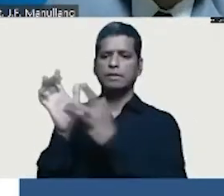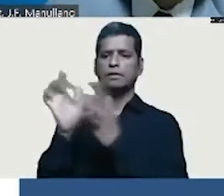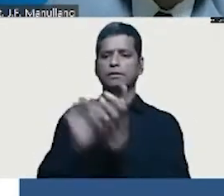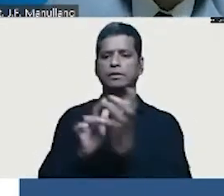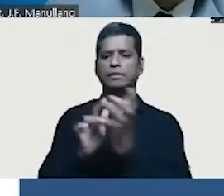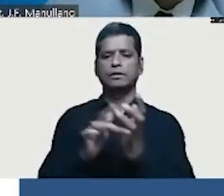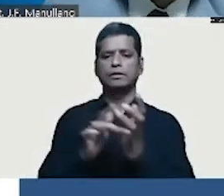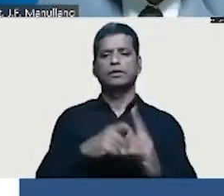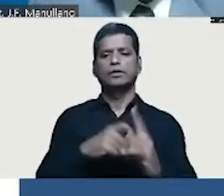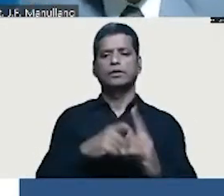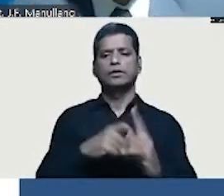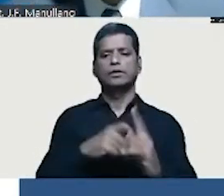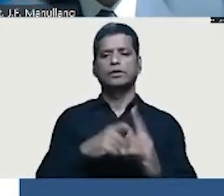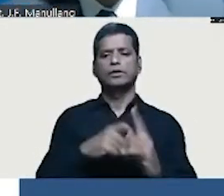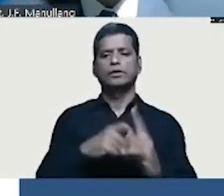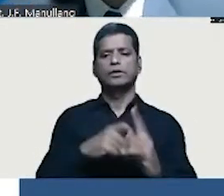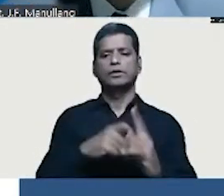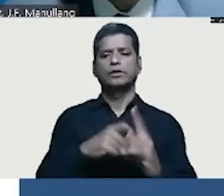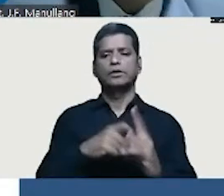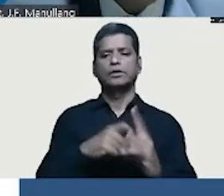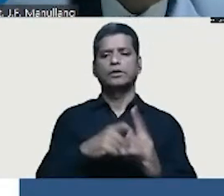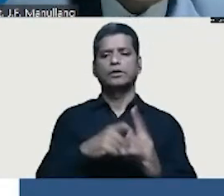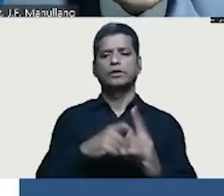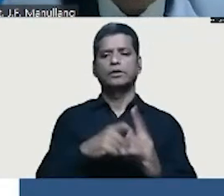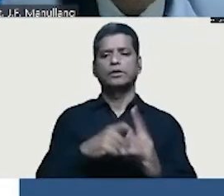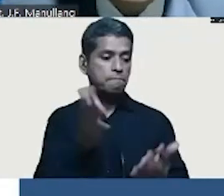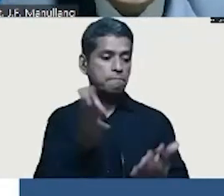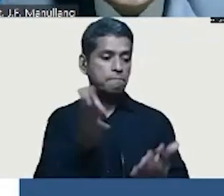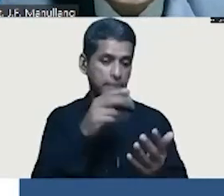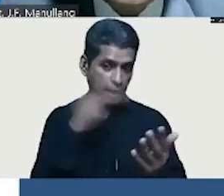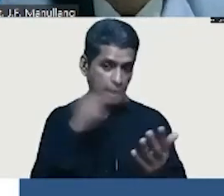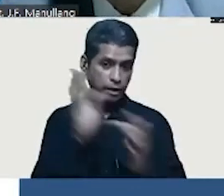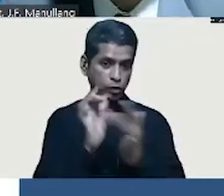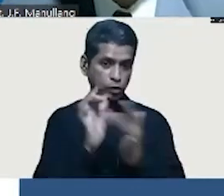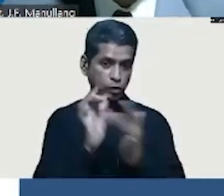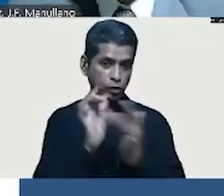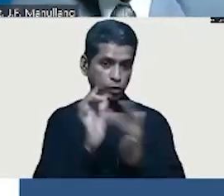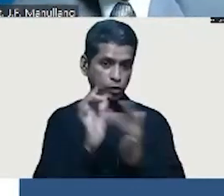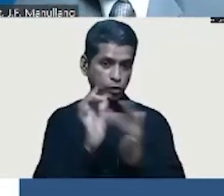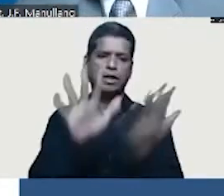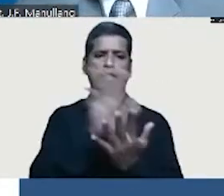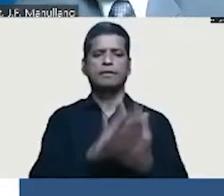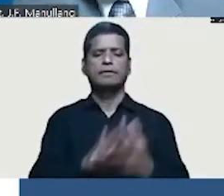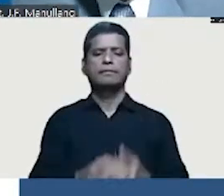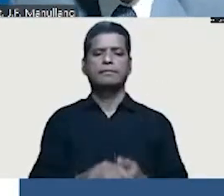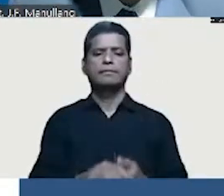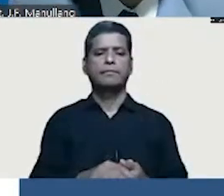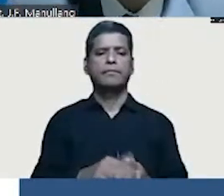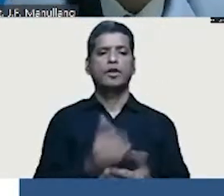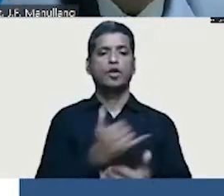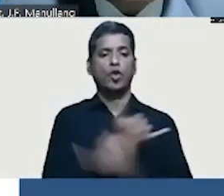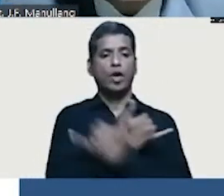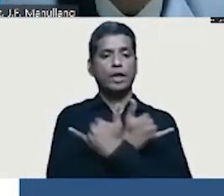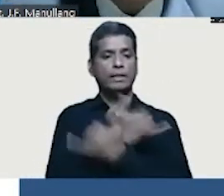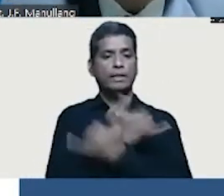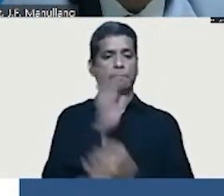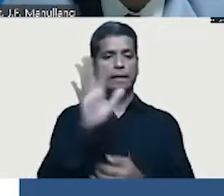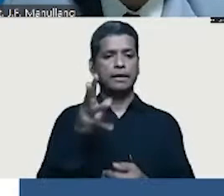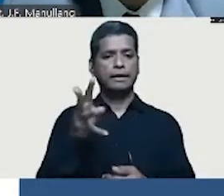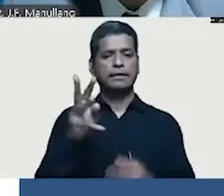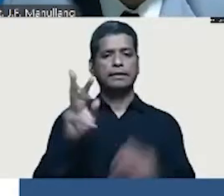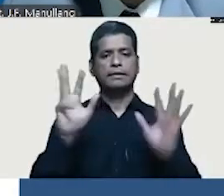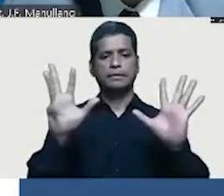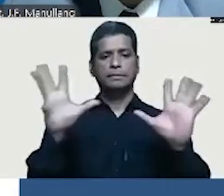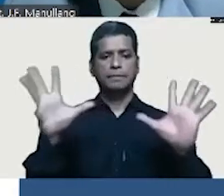nubuatan yang benar yonaris 539 kamu menyelidiki kitab suci tuh kamu menyangka bahwa olehnya